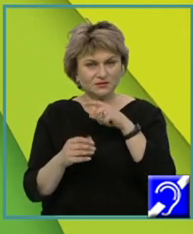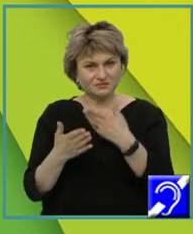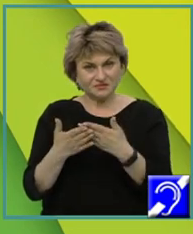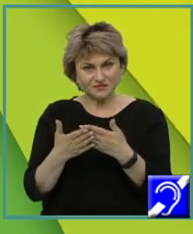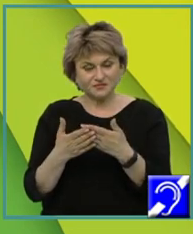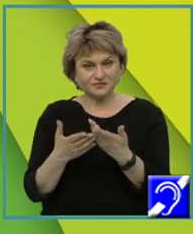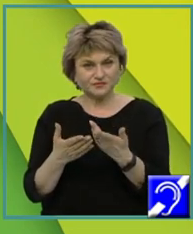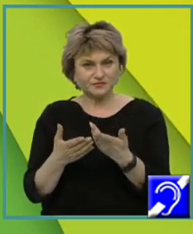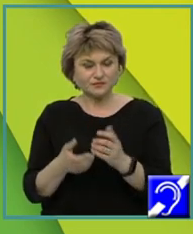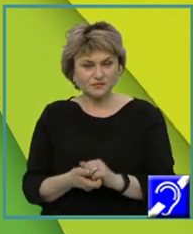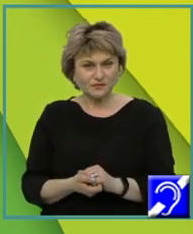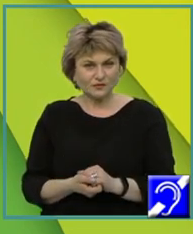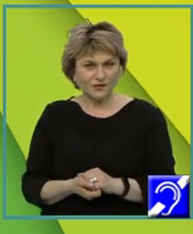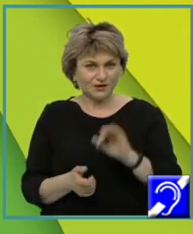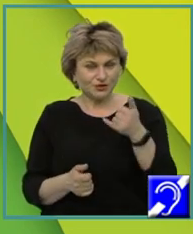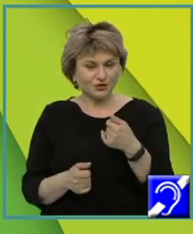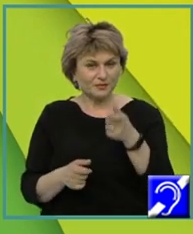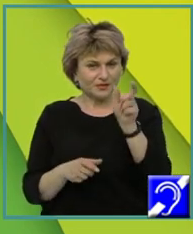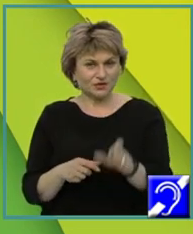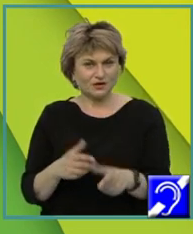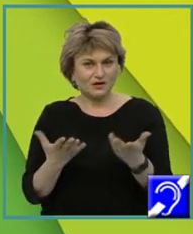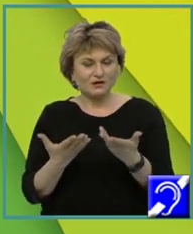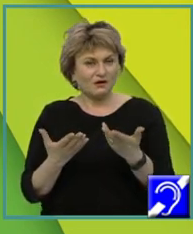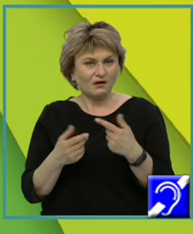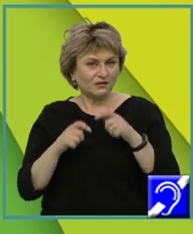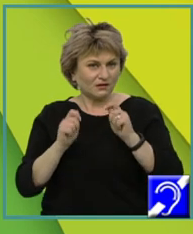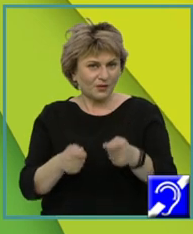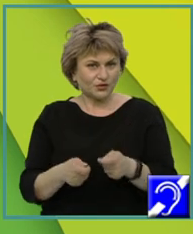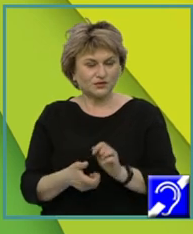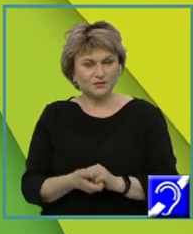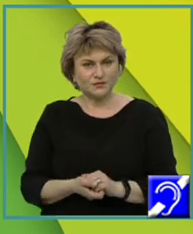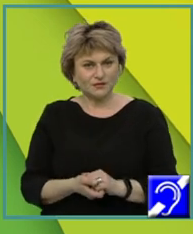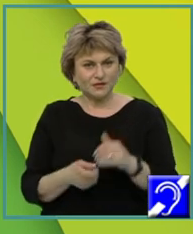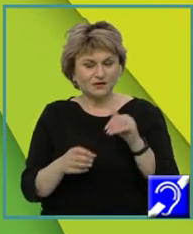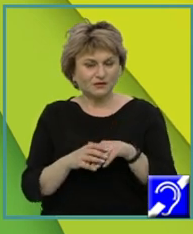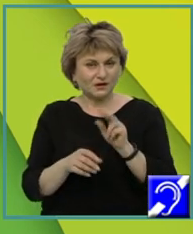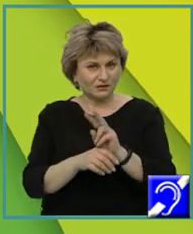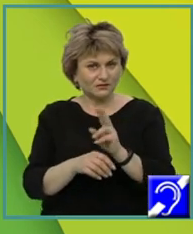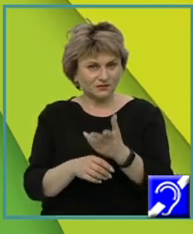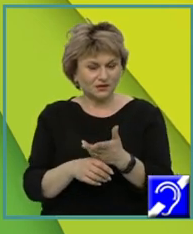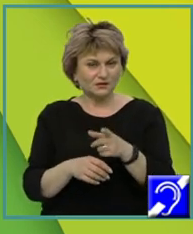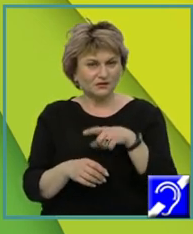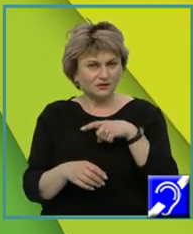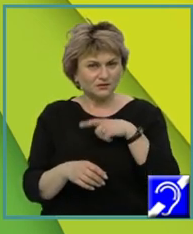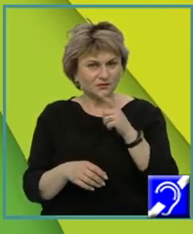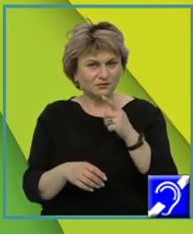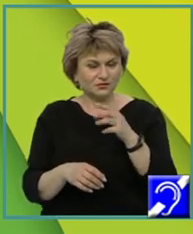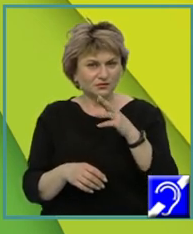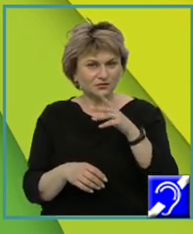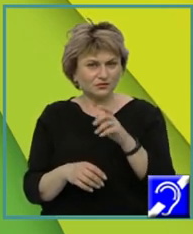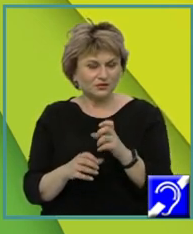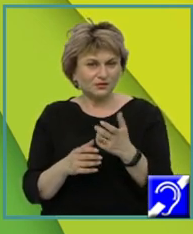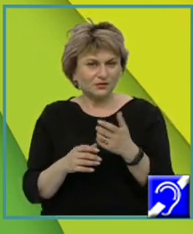tate și personajul la care ne raportăm in absentia este George demetru ladima